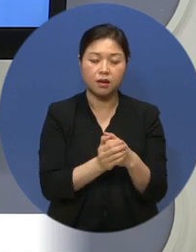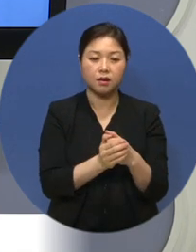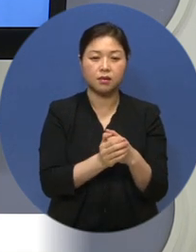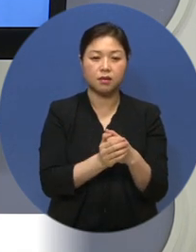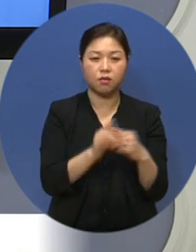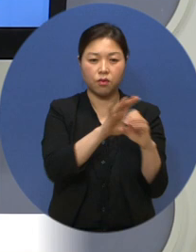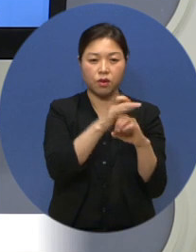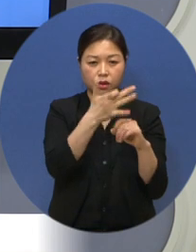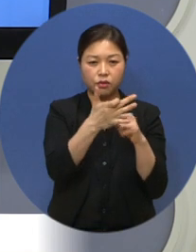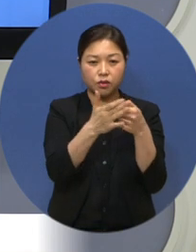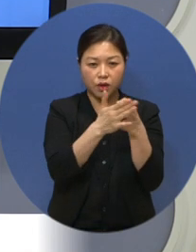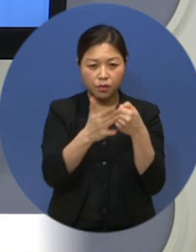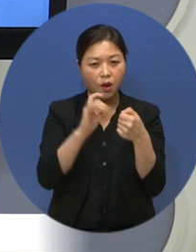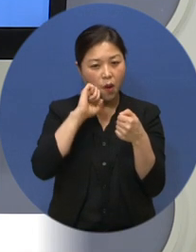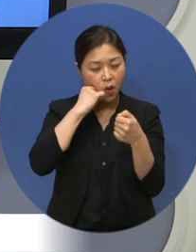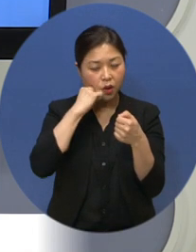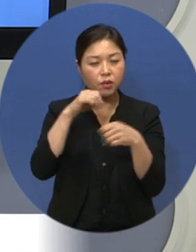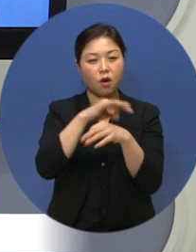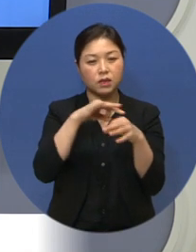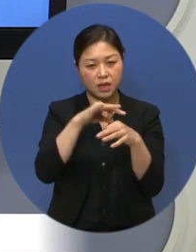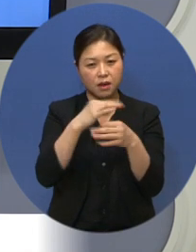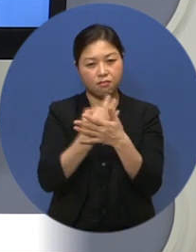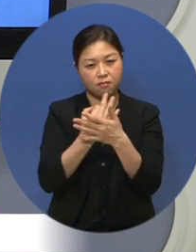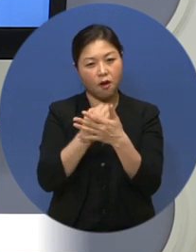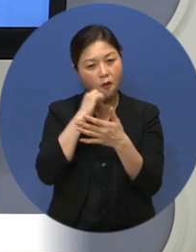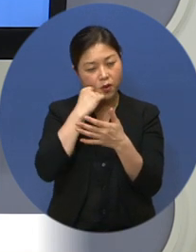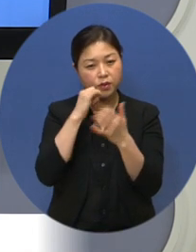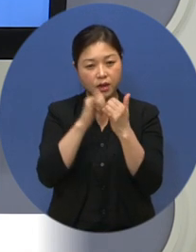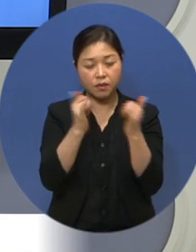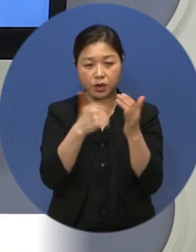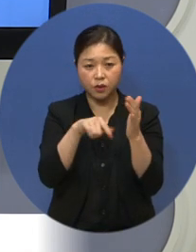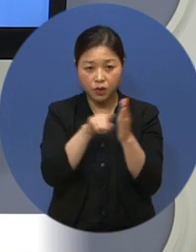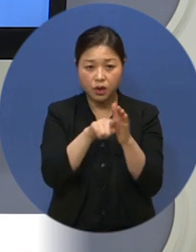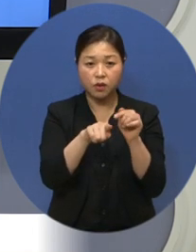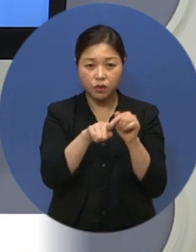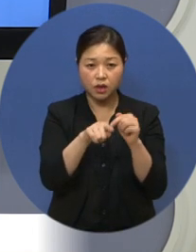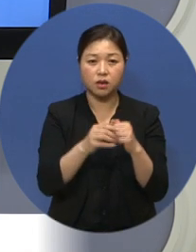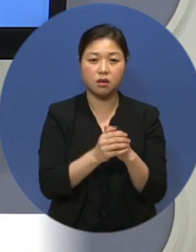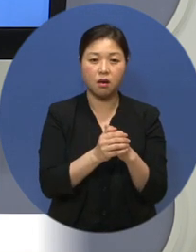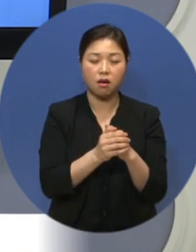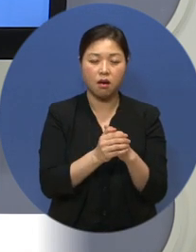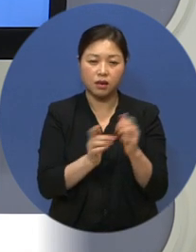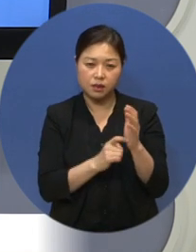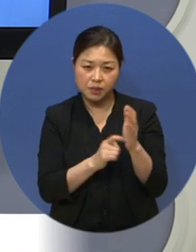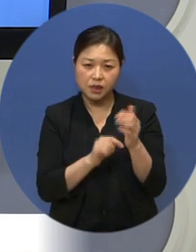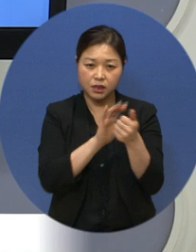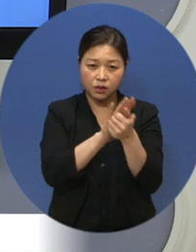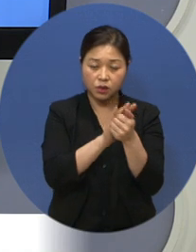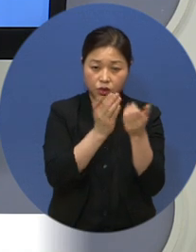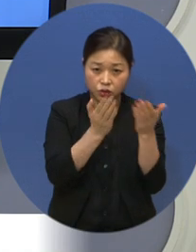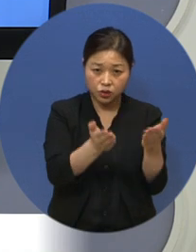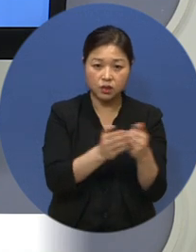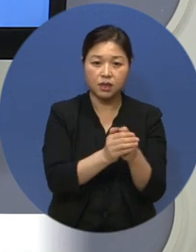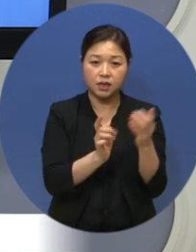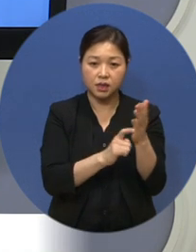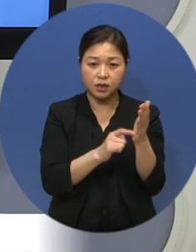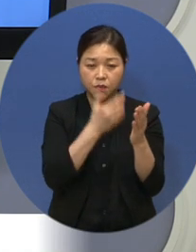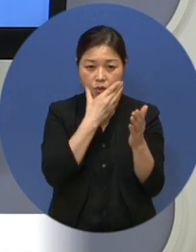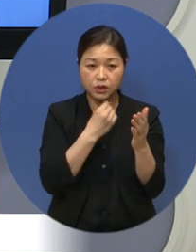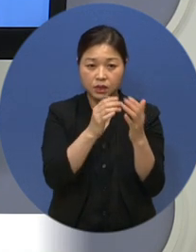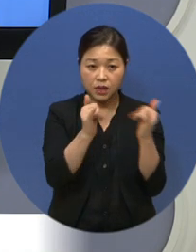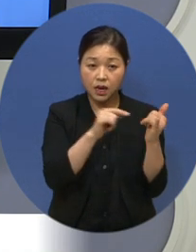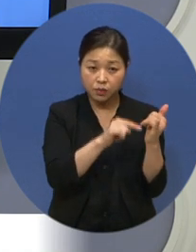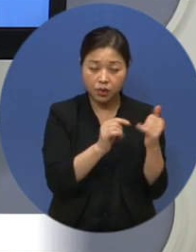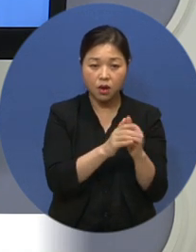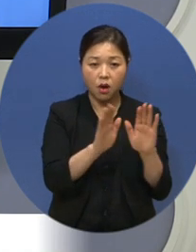취약계층 지원을 위해 저소득 가구를 단기적으로 신속하게 지원하는 긴급 복지 대상을 올해